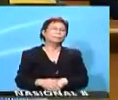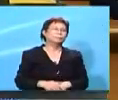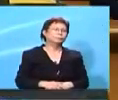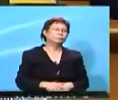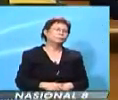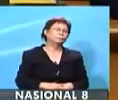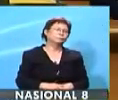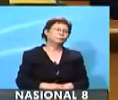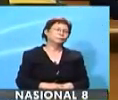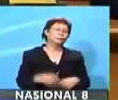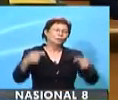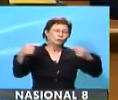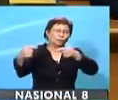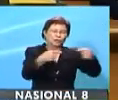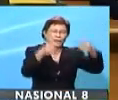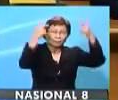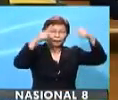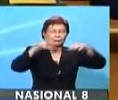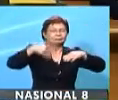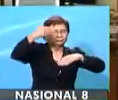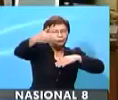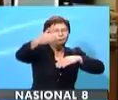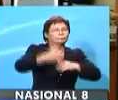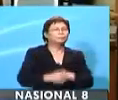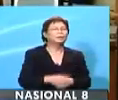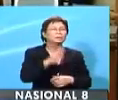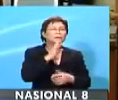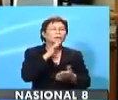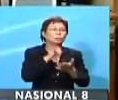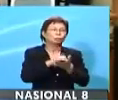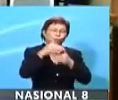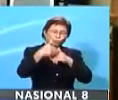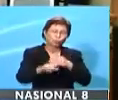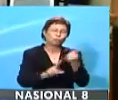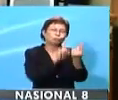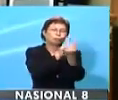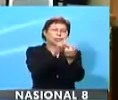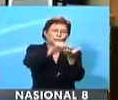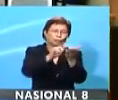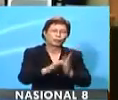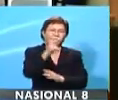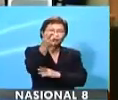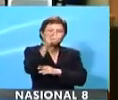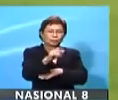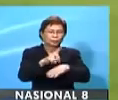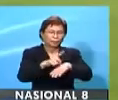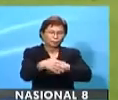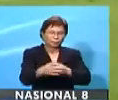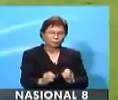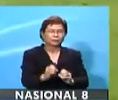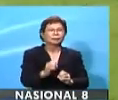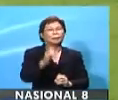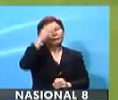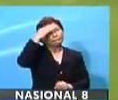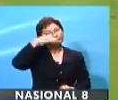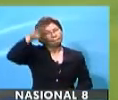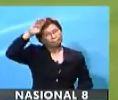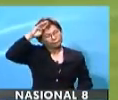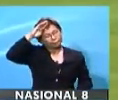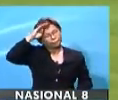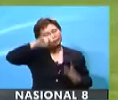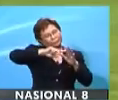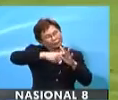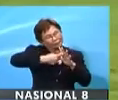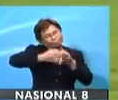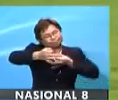untuk apa ni Liga Perdana ke depan. Beliau bercakap demikian selepas ditemui pemberita RTM di pejabatnya di Kanga Perlis.